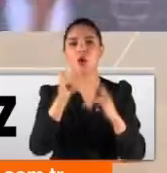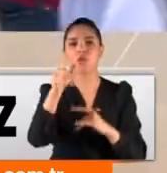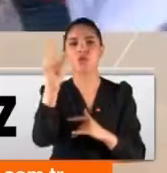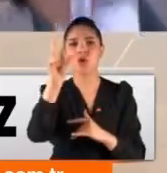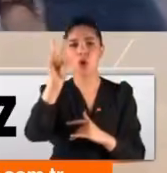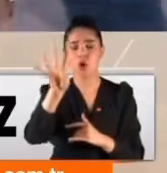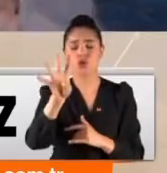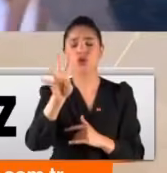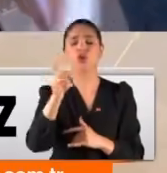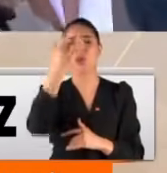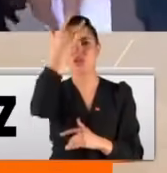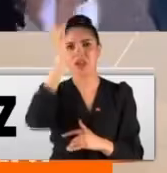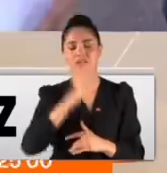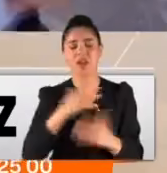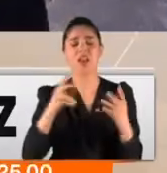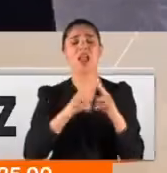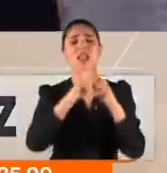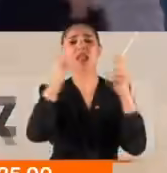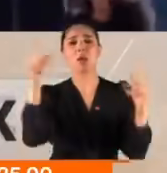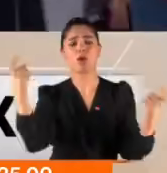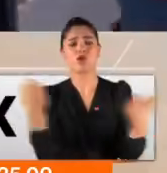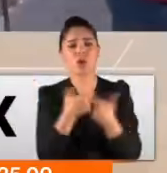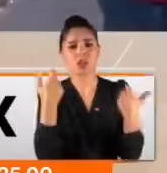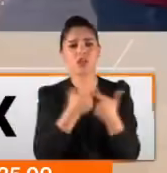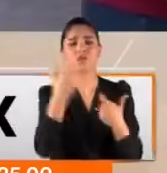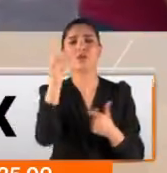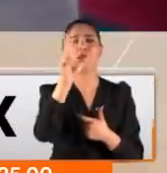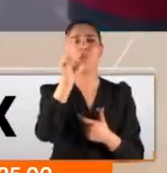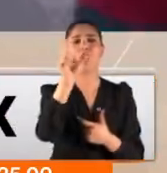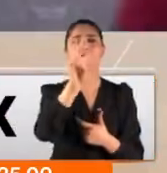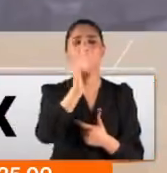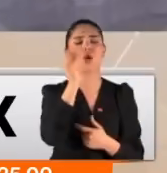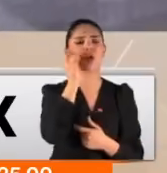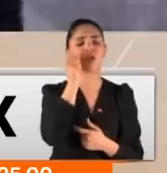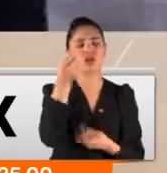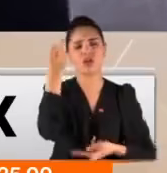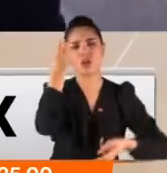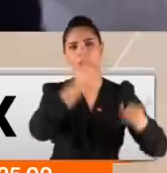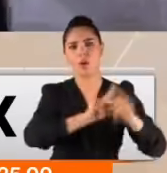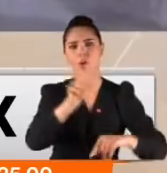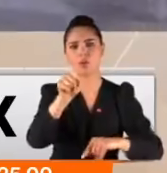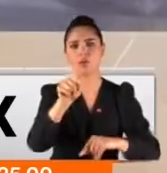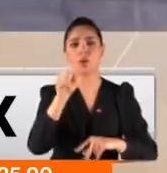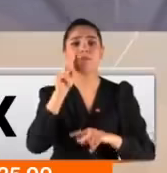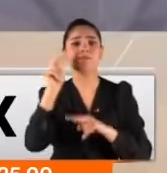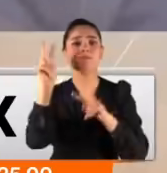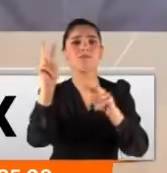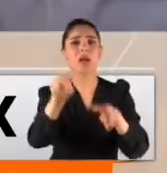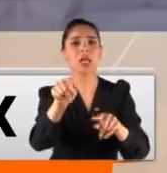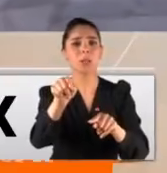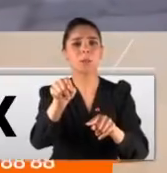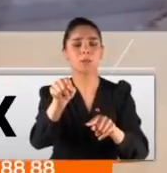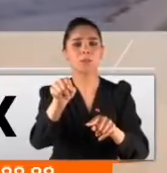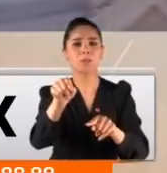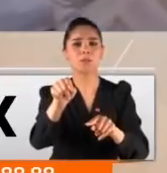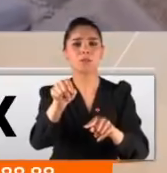vardı. Sabaha kadar süren o çatışmalarda maalesef 34 vatandaşımız şehit oldu. Hemen böyle gösterelim.